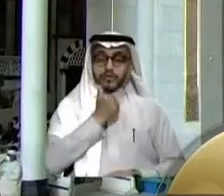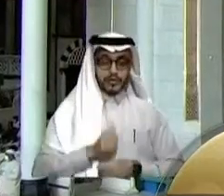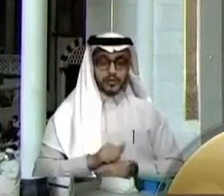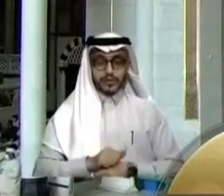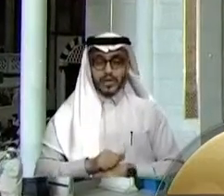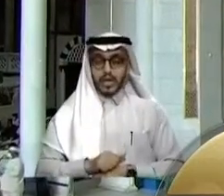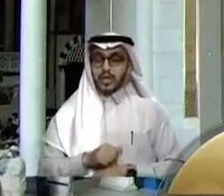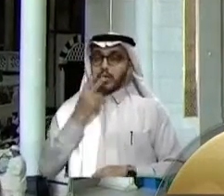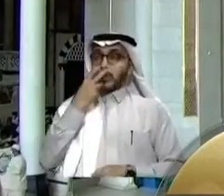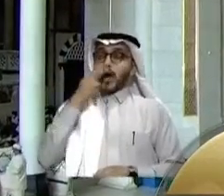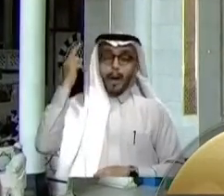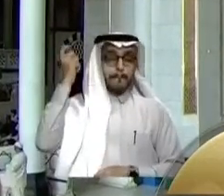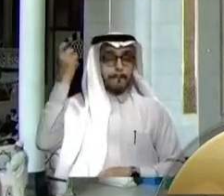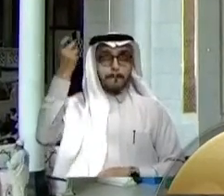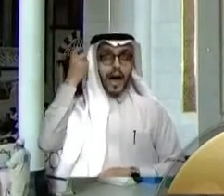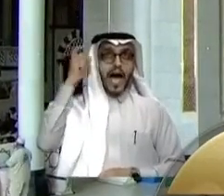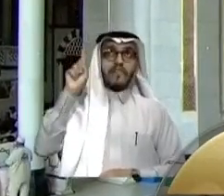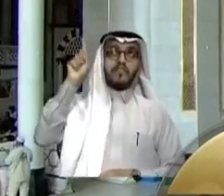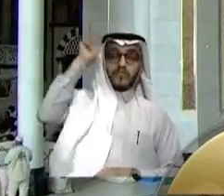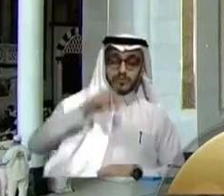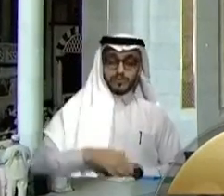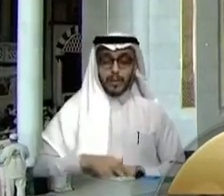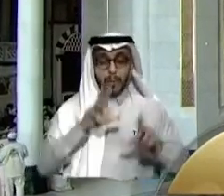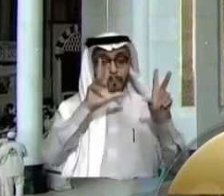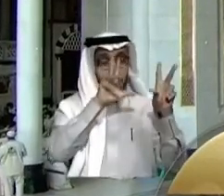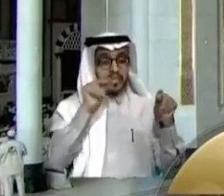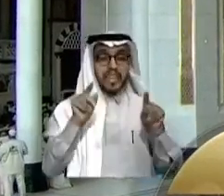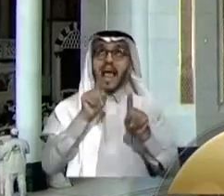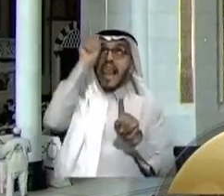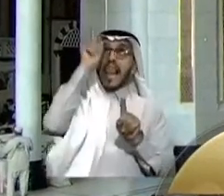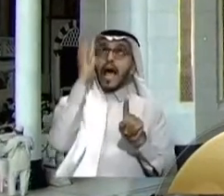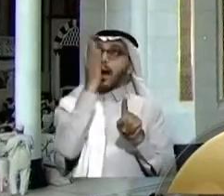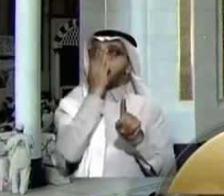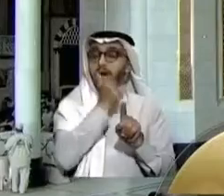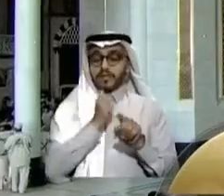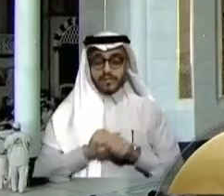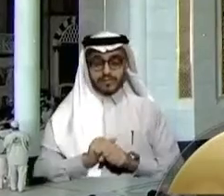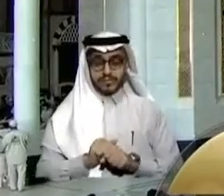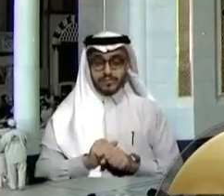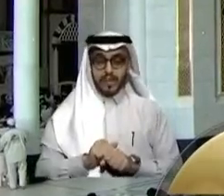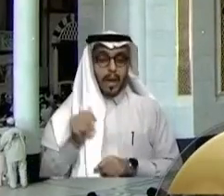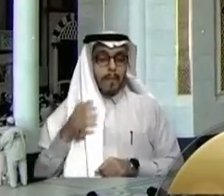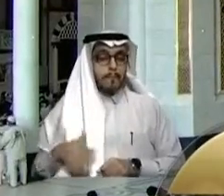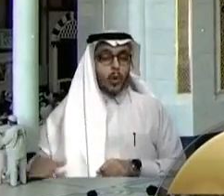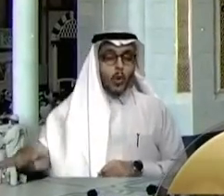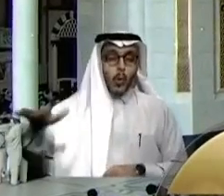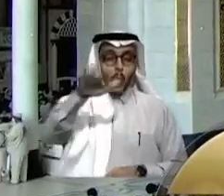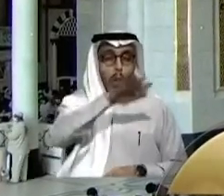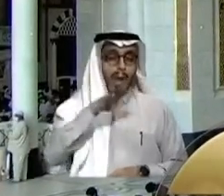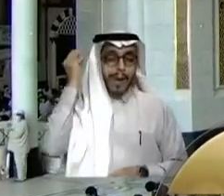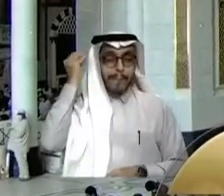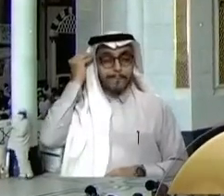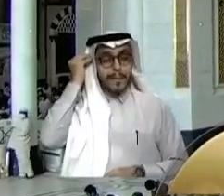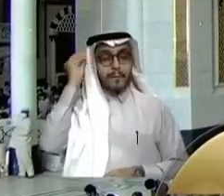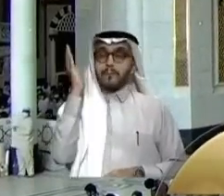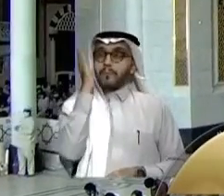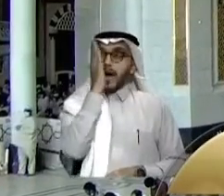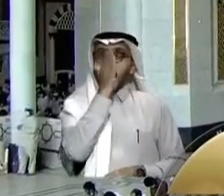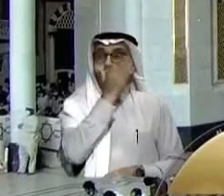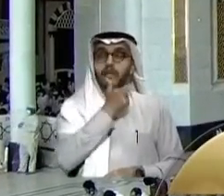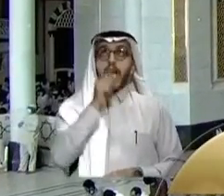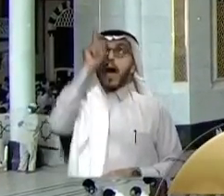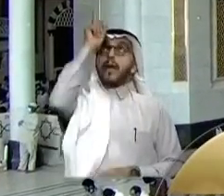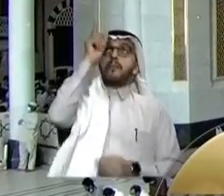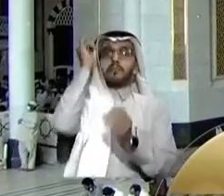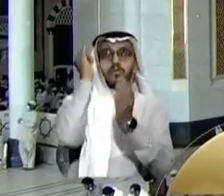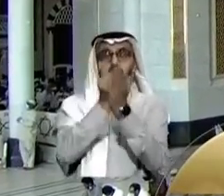ولا تدركه الأفهام، ولا يشبهه الأنام، ولا يحيطون بشيء من علمه إلا